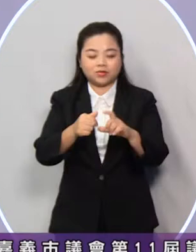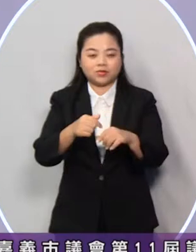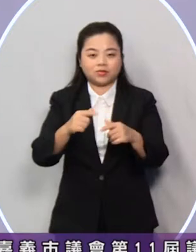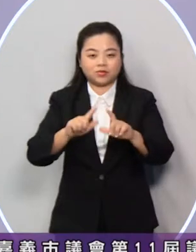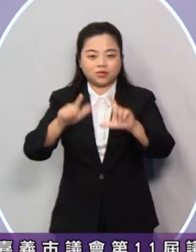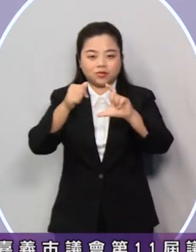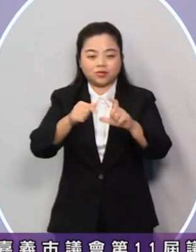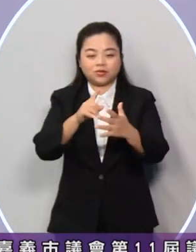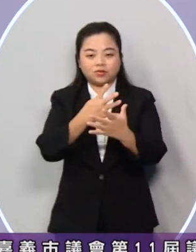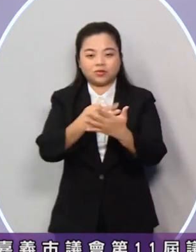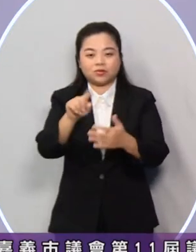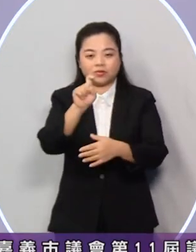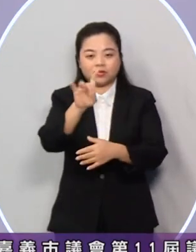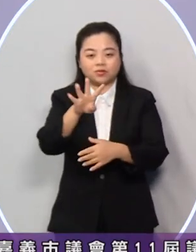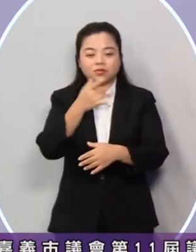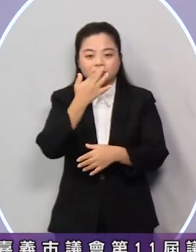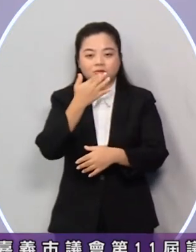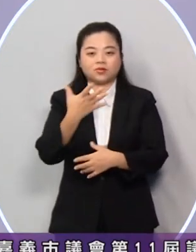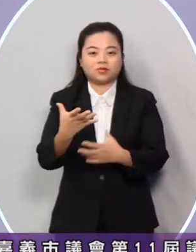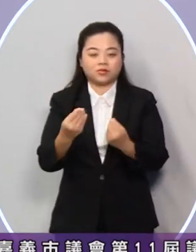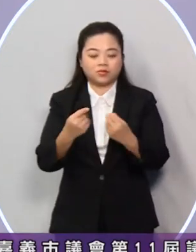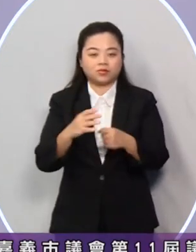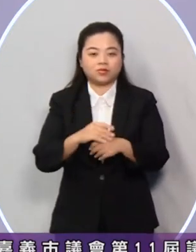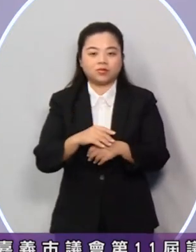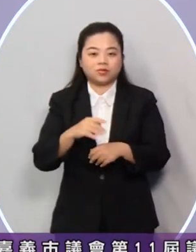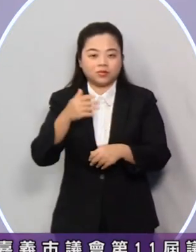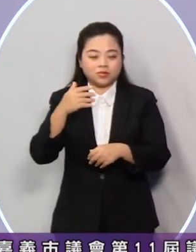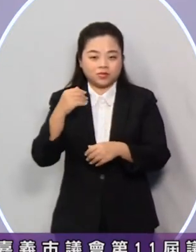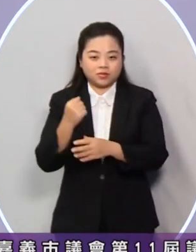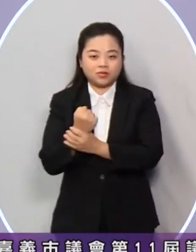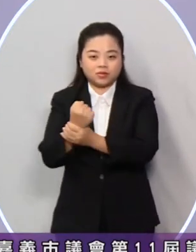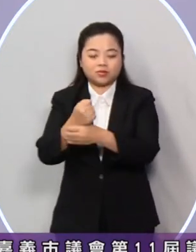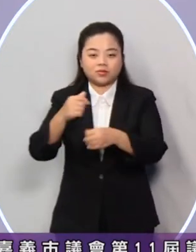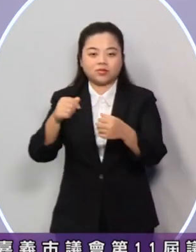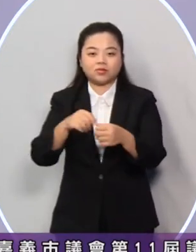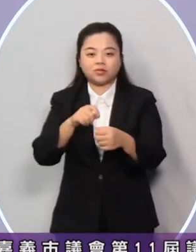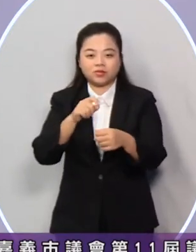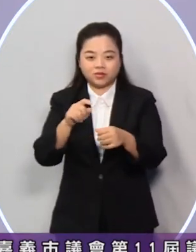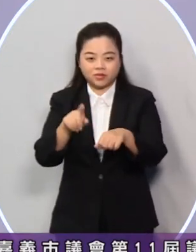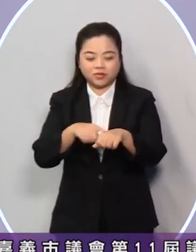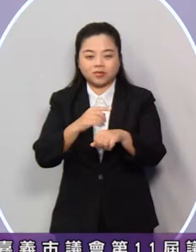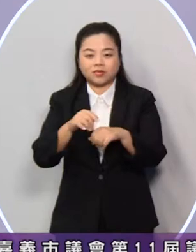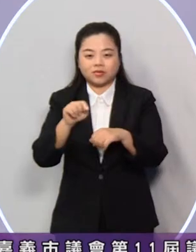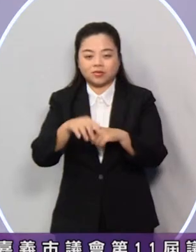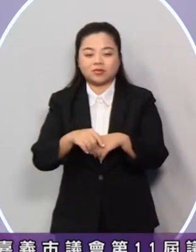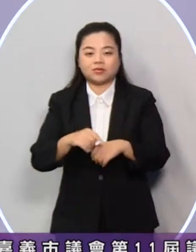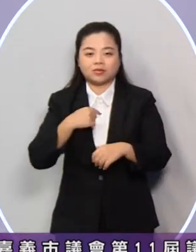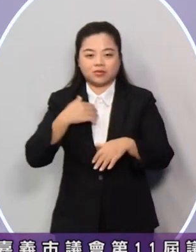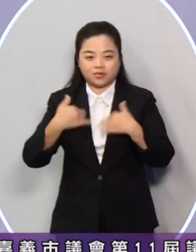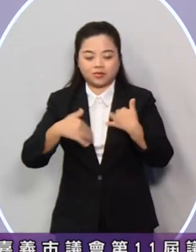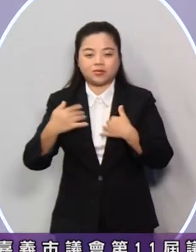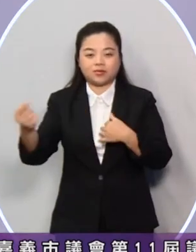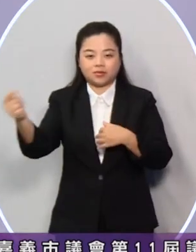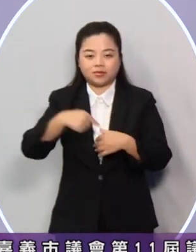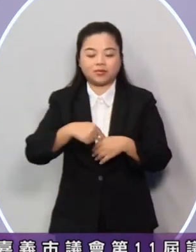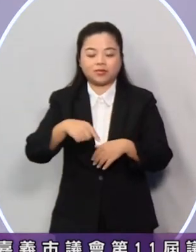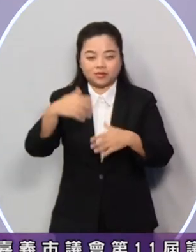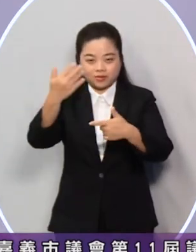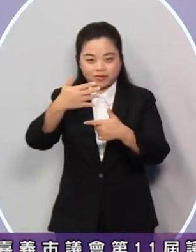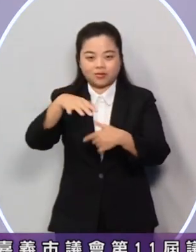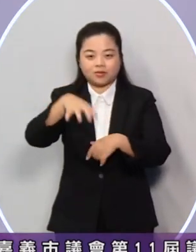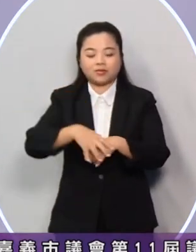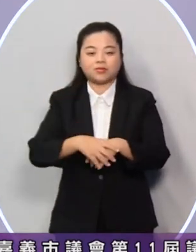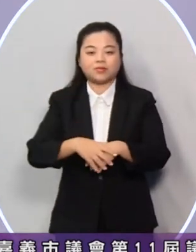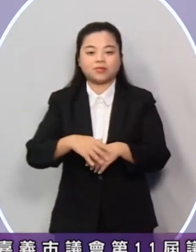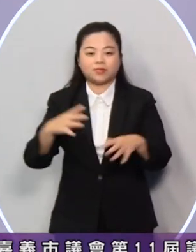员候选人14号，颜色不分蓝绿，支持性专区颜色田胜杰。今天很高兴来到时兴电视台，和大